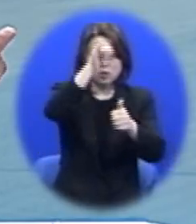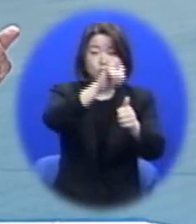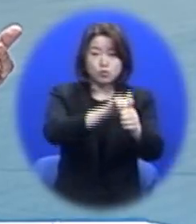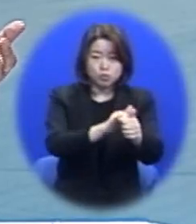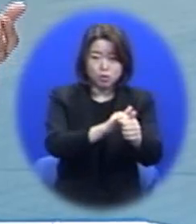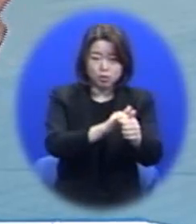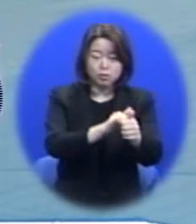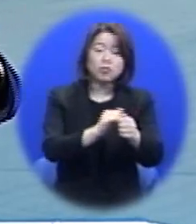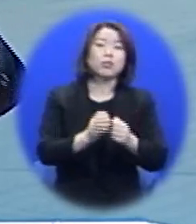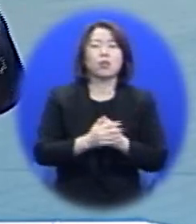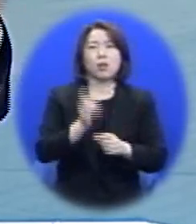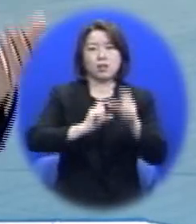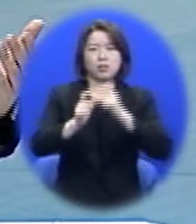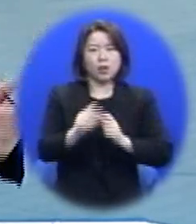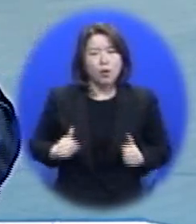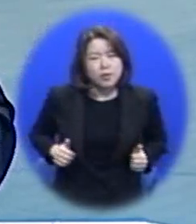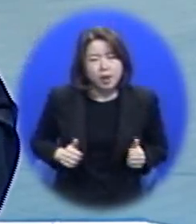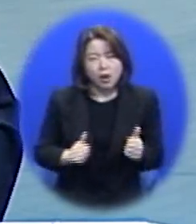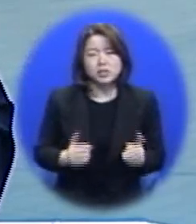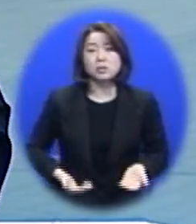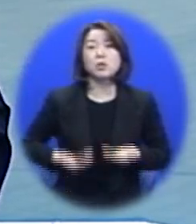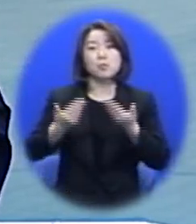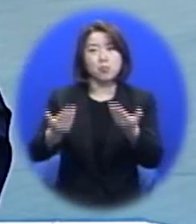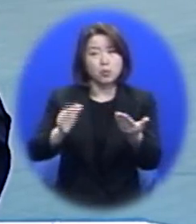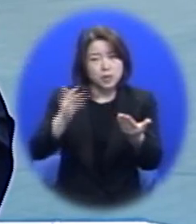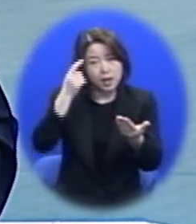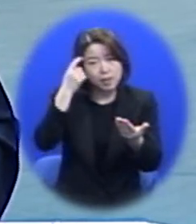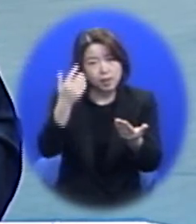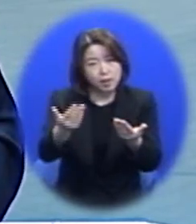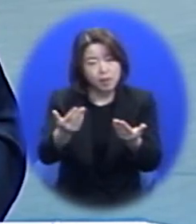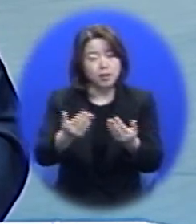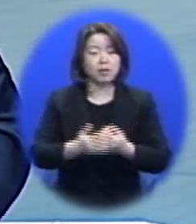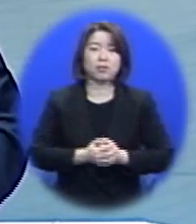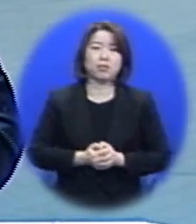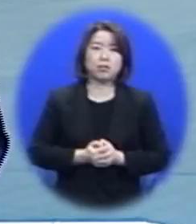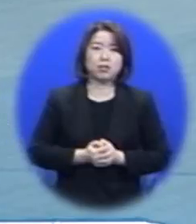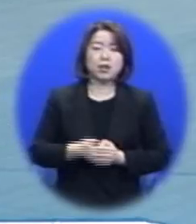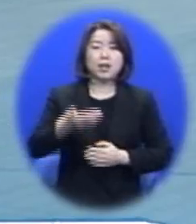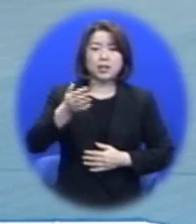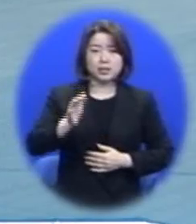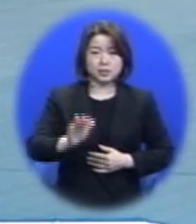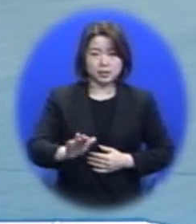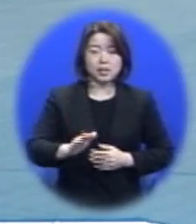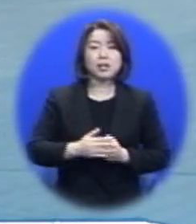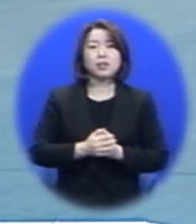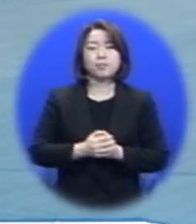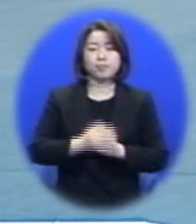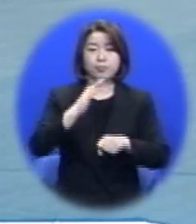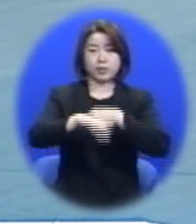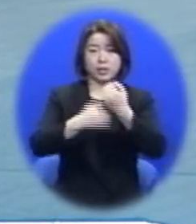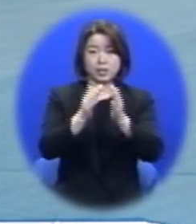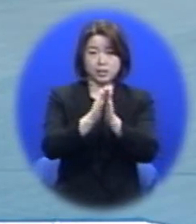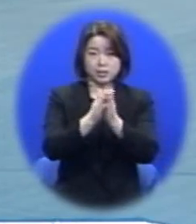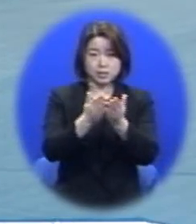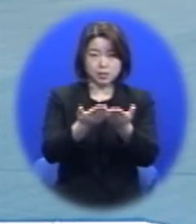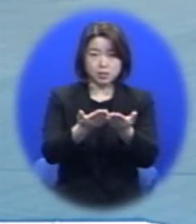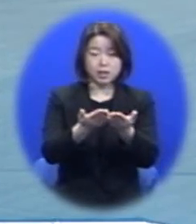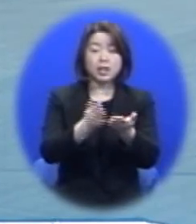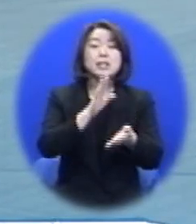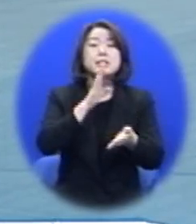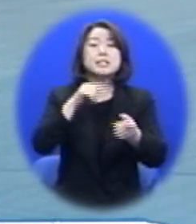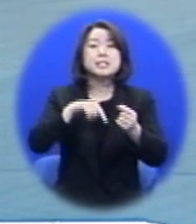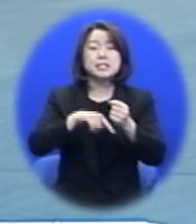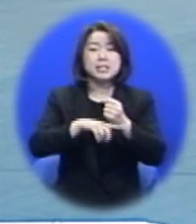그러셨으니까 아, 더 열심히 봉사해야 되나 보다. 근데 성경의 진정한